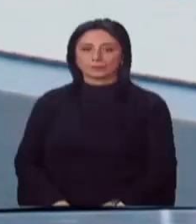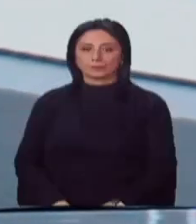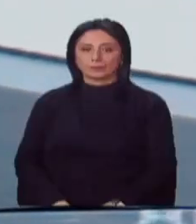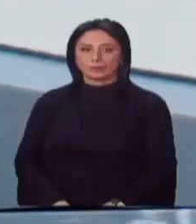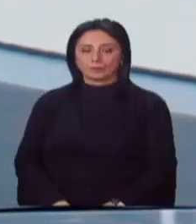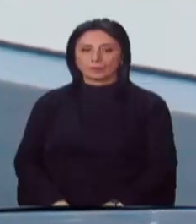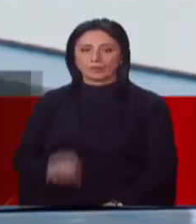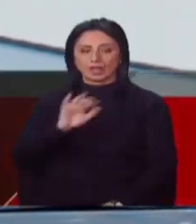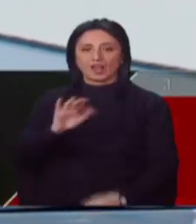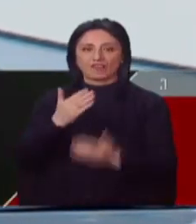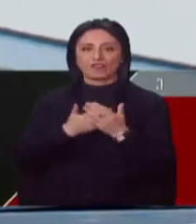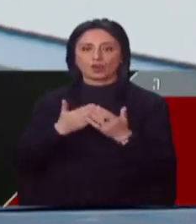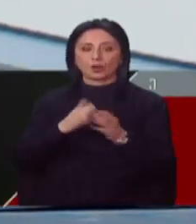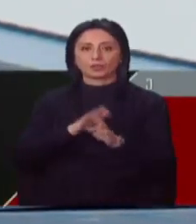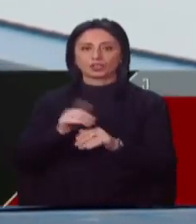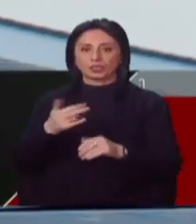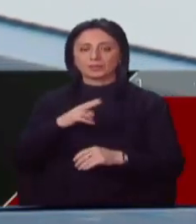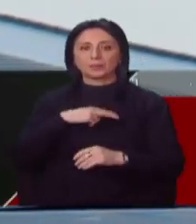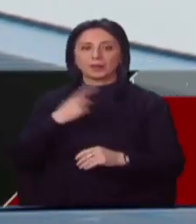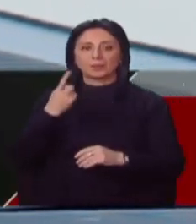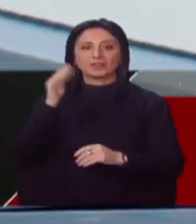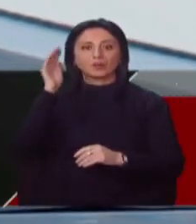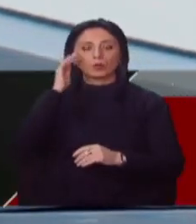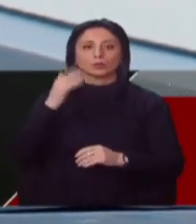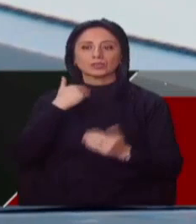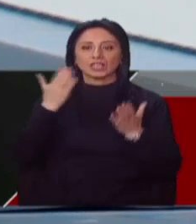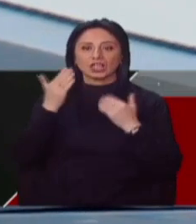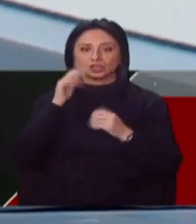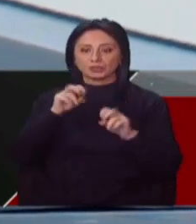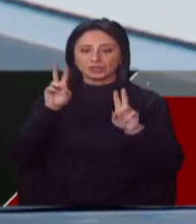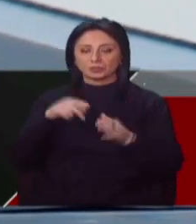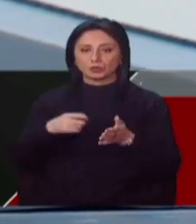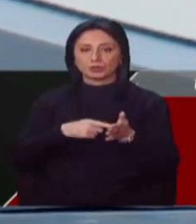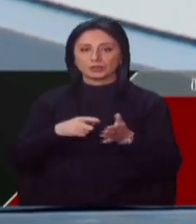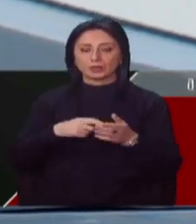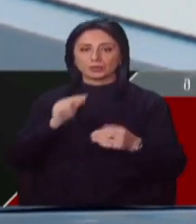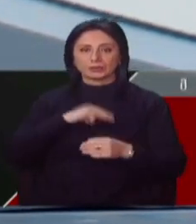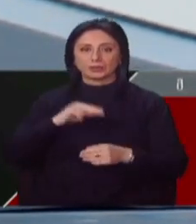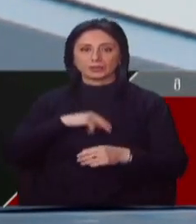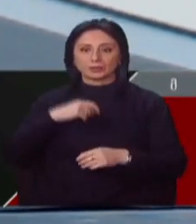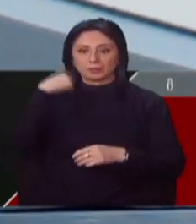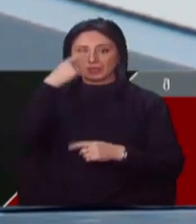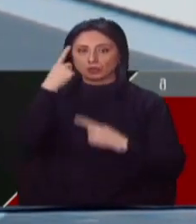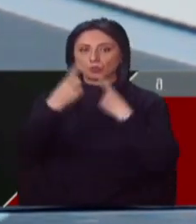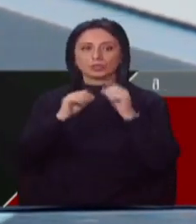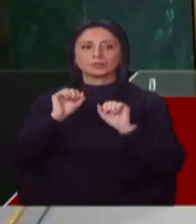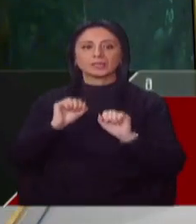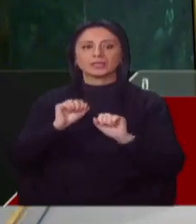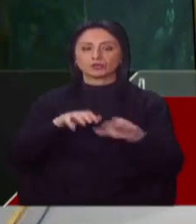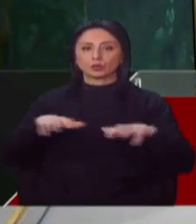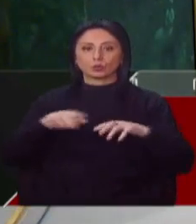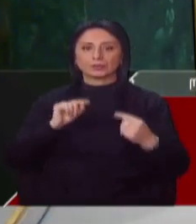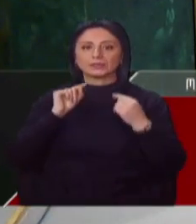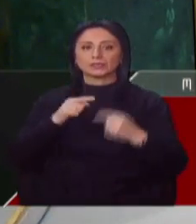Recomandațiile შესრულების პროცესი გრძელდება. Დღეს პარლამენტში პირველი მოსმენით უყრიან კენჩს სპეციალური საგამოძიებო სამსახურის პერსონალურ მონაცემთა დაცვის და